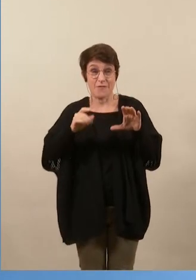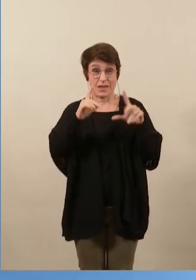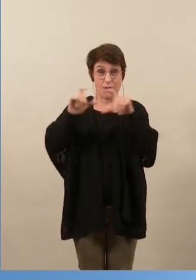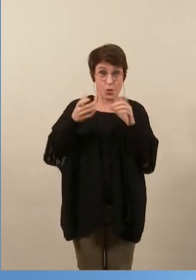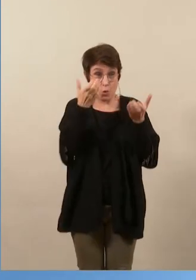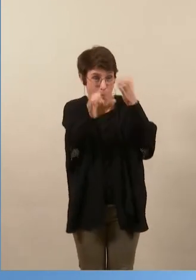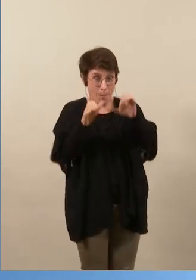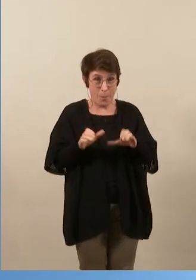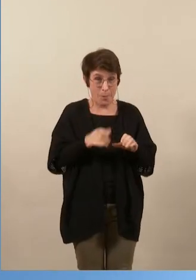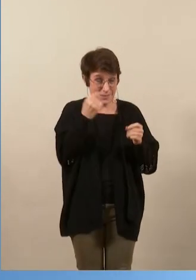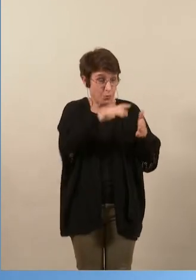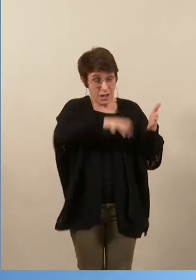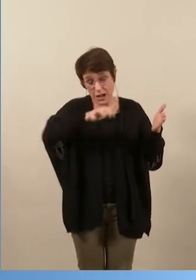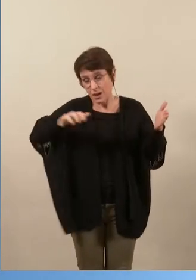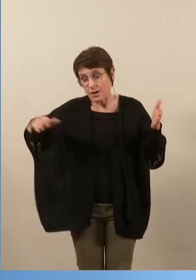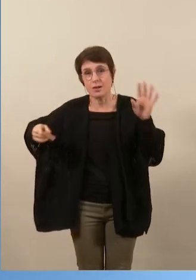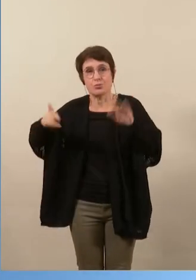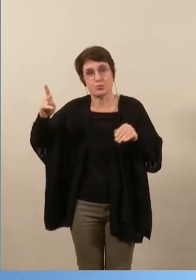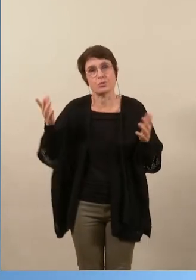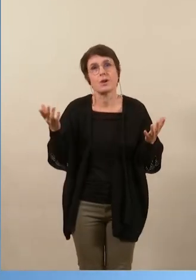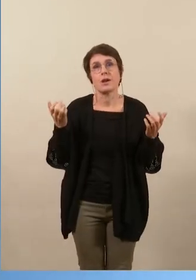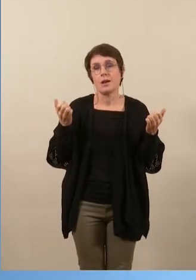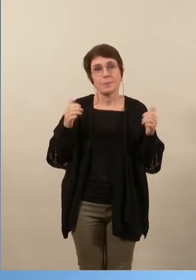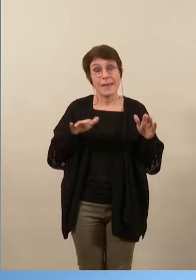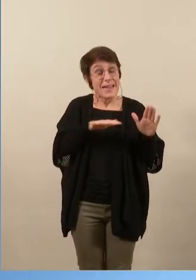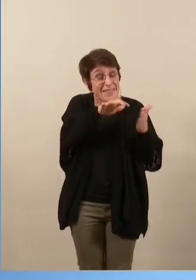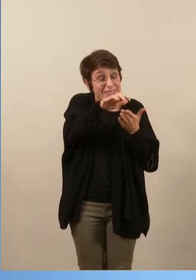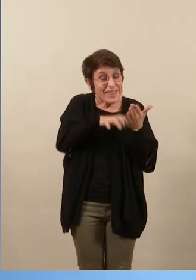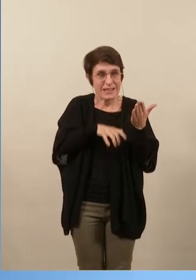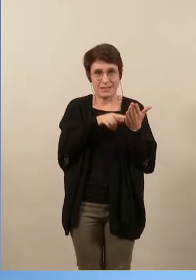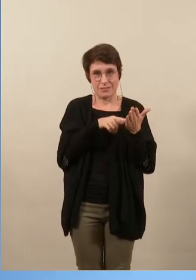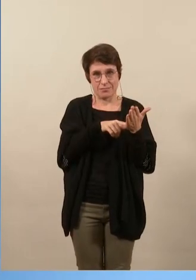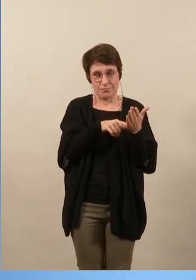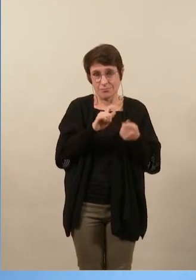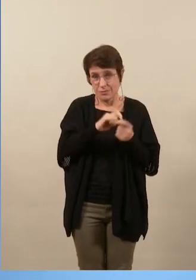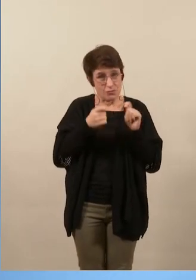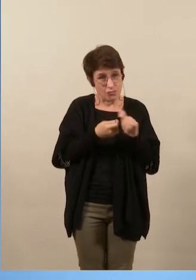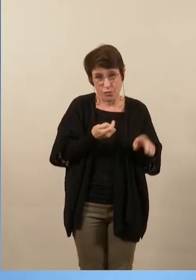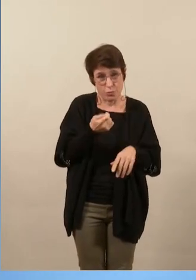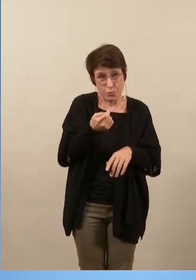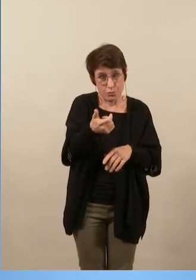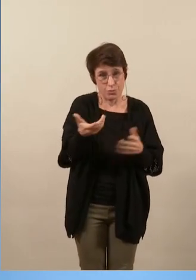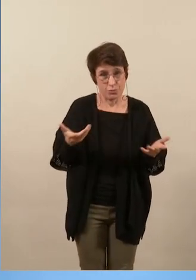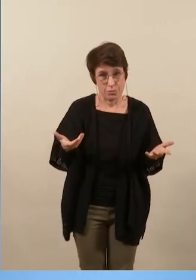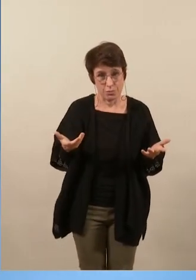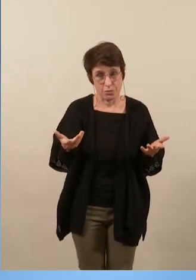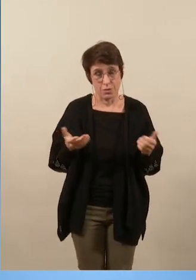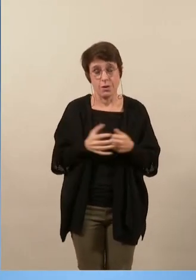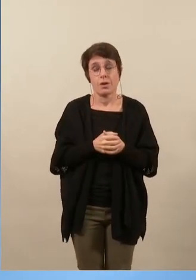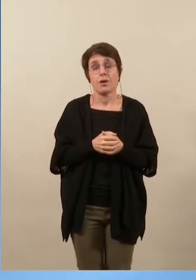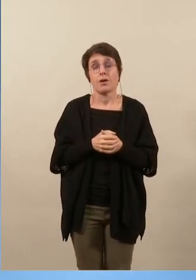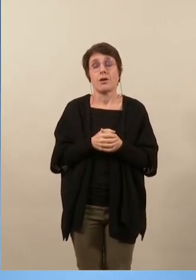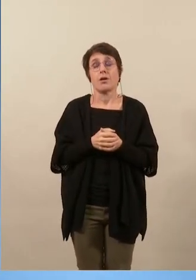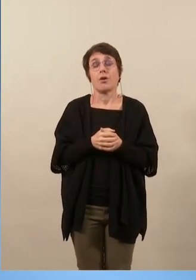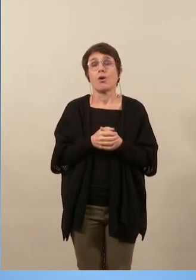illustrations des schémas des courbes mais sur le fond du texte euh on ne il n'y a pas de grande différence tout au